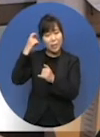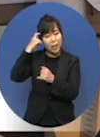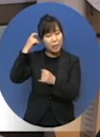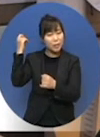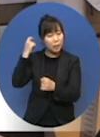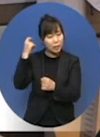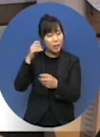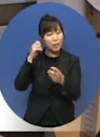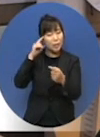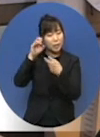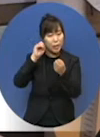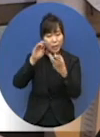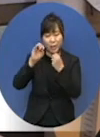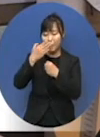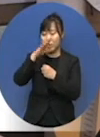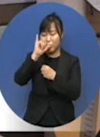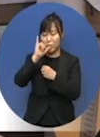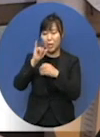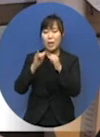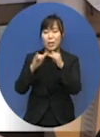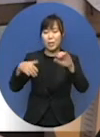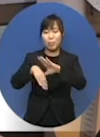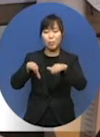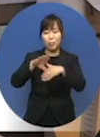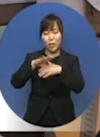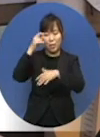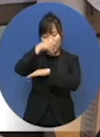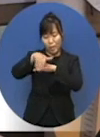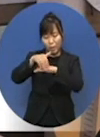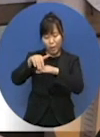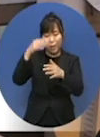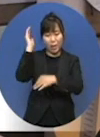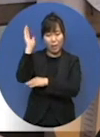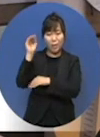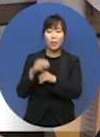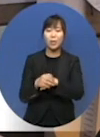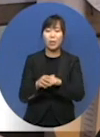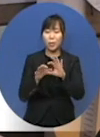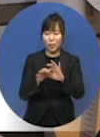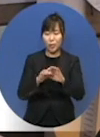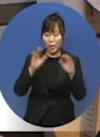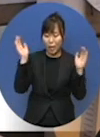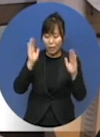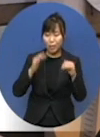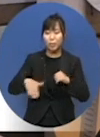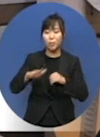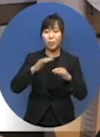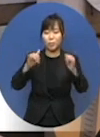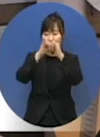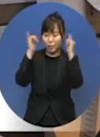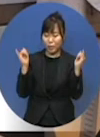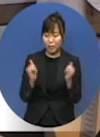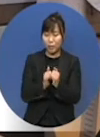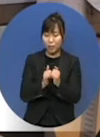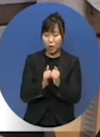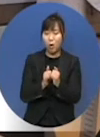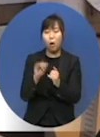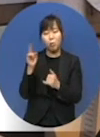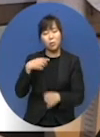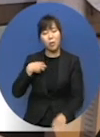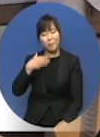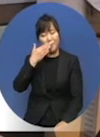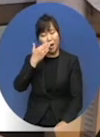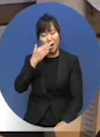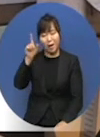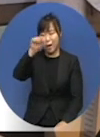듣고 질의응답을 할수 있는 인문학 기획 강연입니다. 이 강좌를 통해서 청소년들은 자신이 우리 사회에서